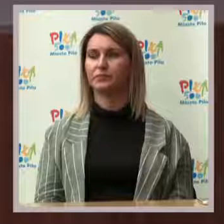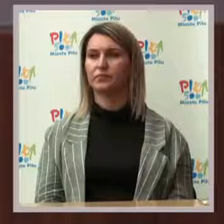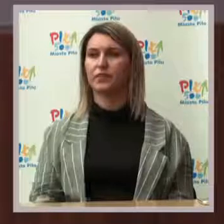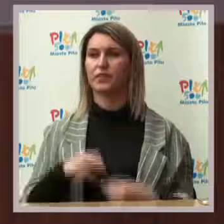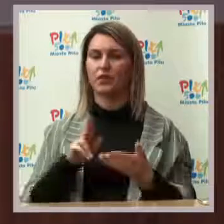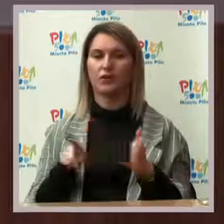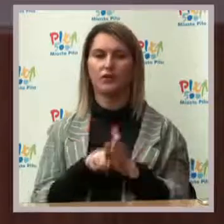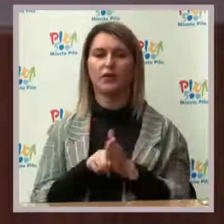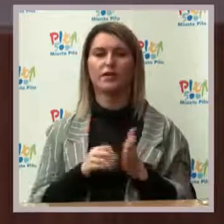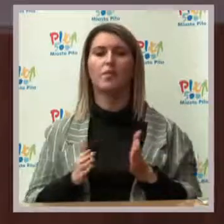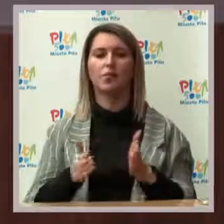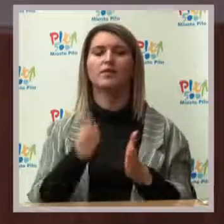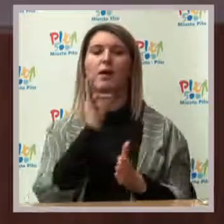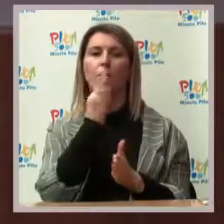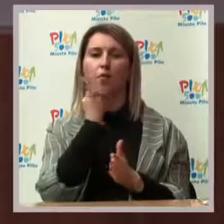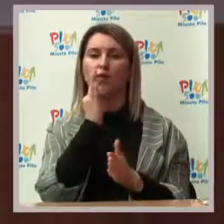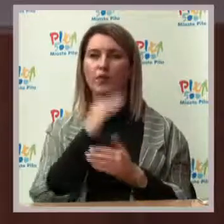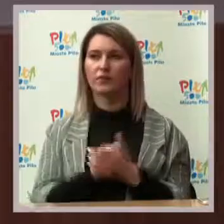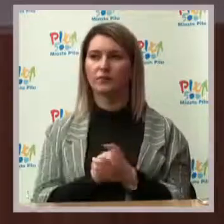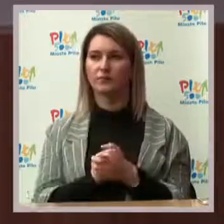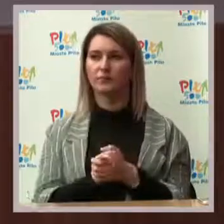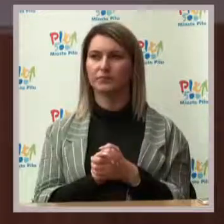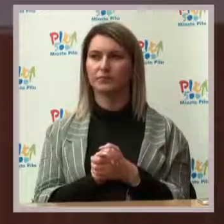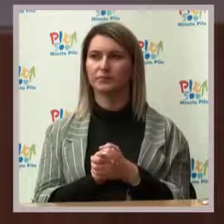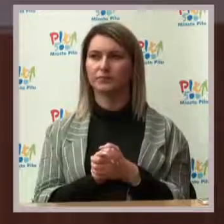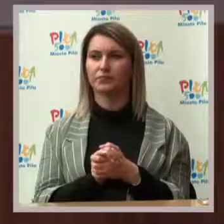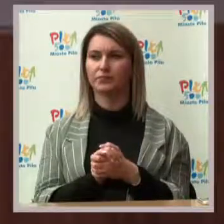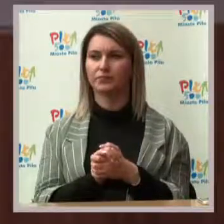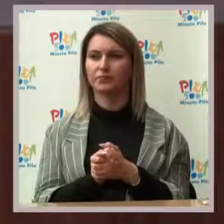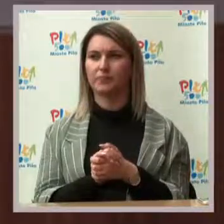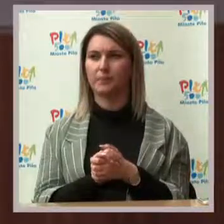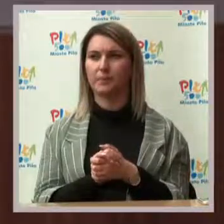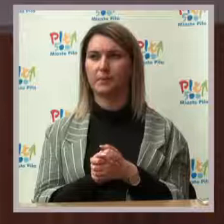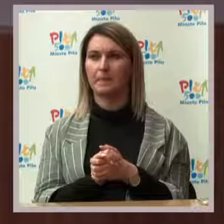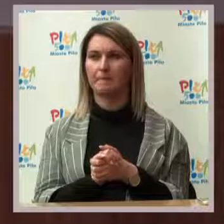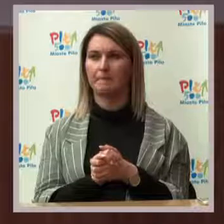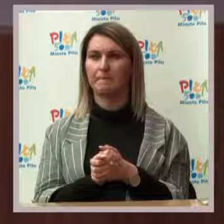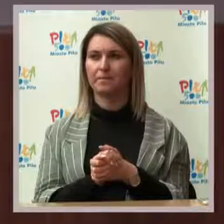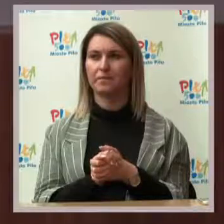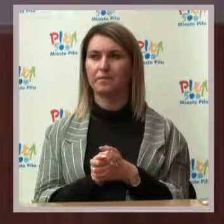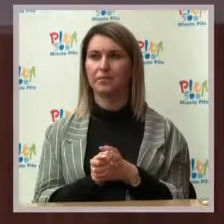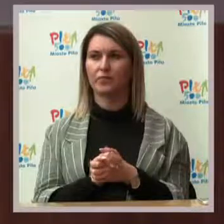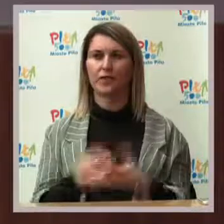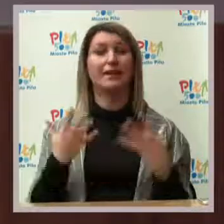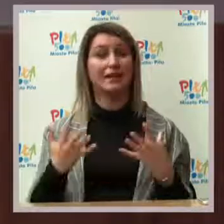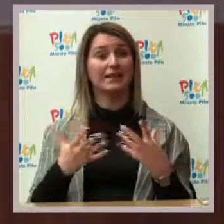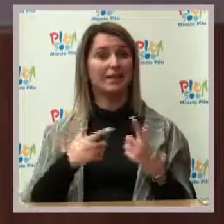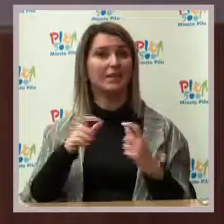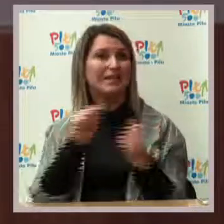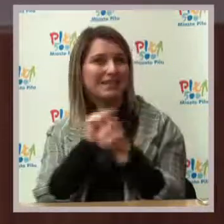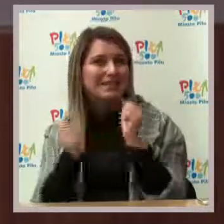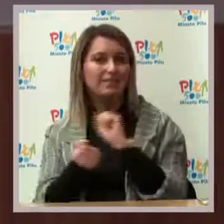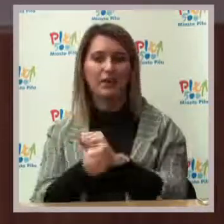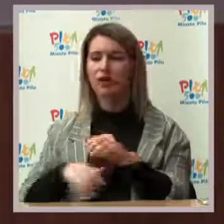ulicy Młodych. Uruchamiamy również procedurę związaną z zagospodarowaniem terenu lotniska. Ten